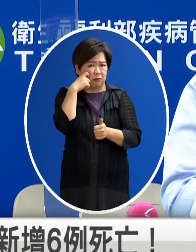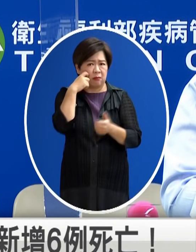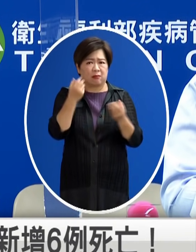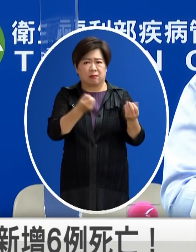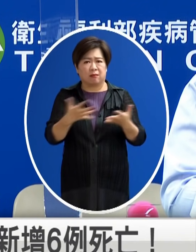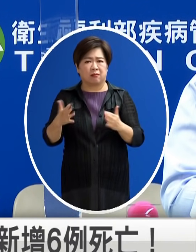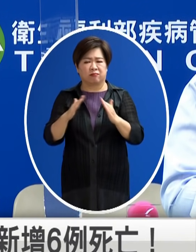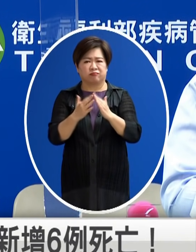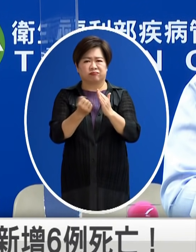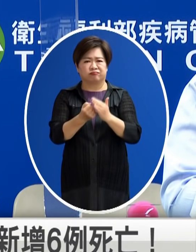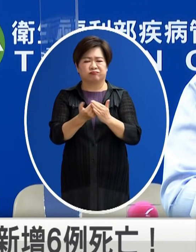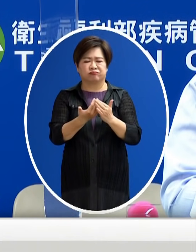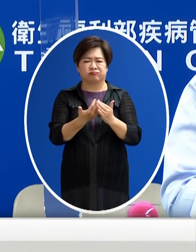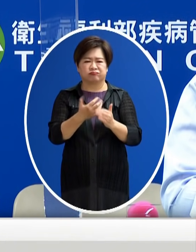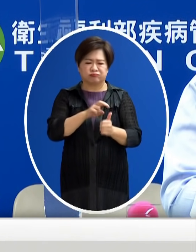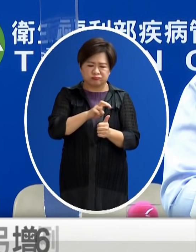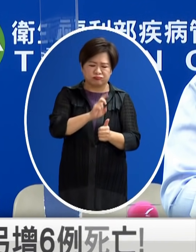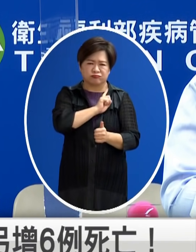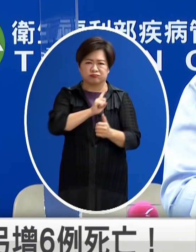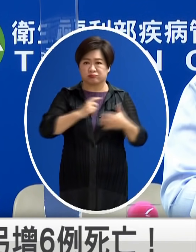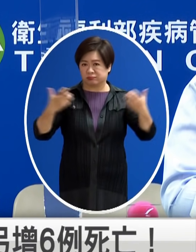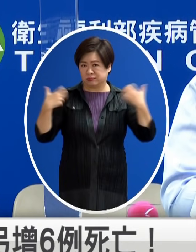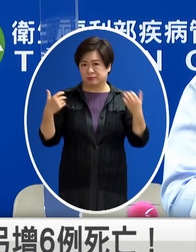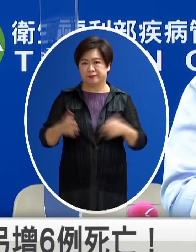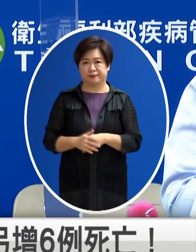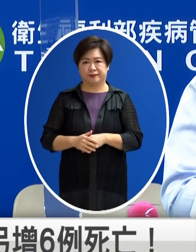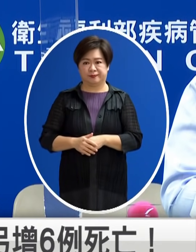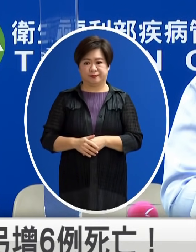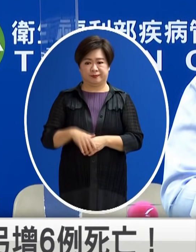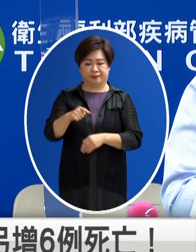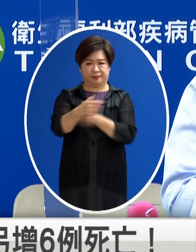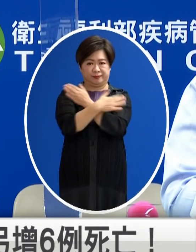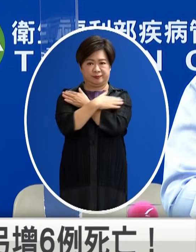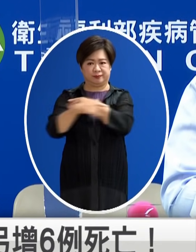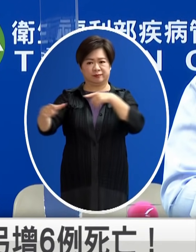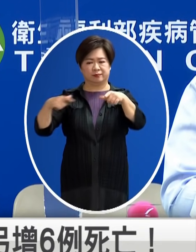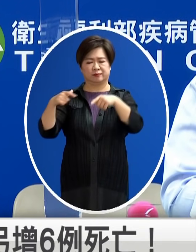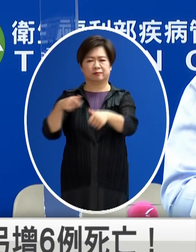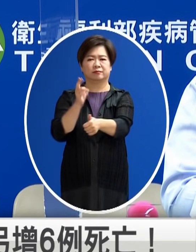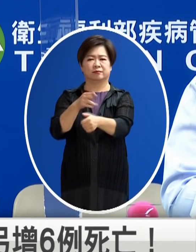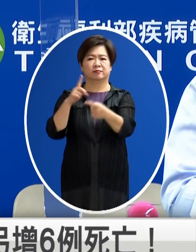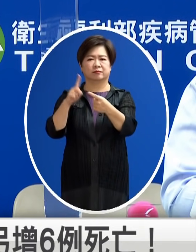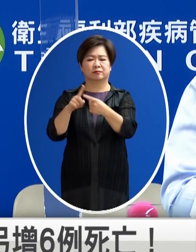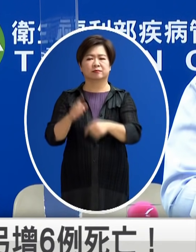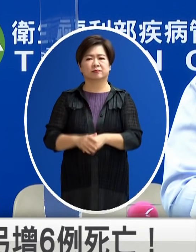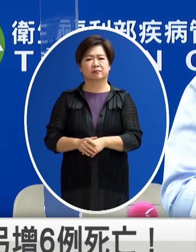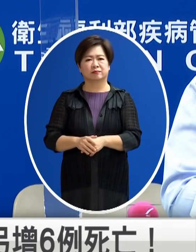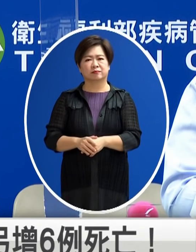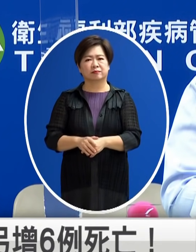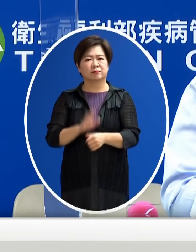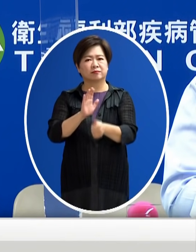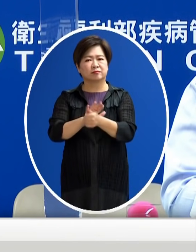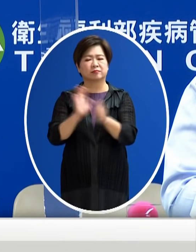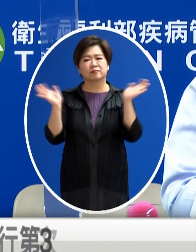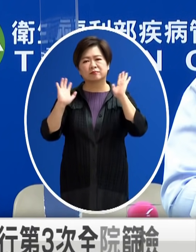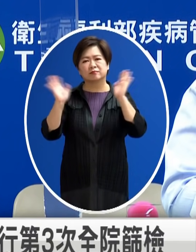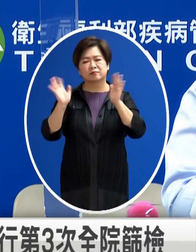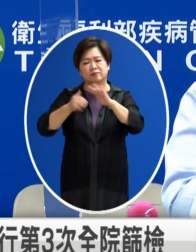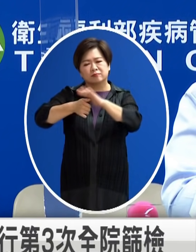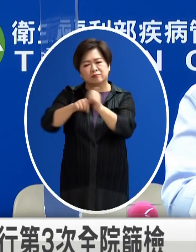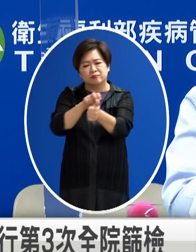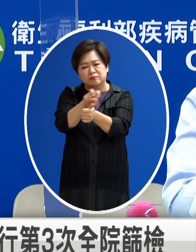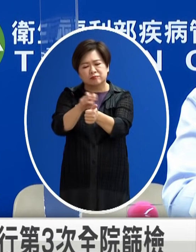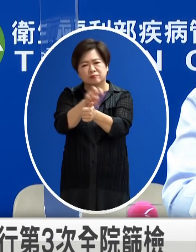进行居家照顾者，各园仍应安排人力 持续提供幼儿到园照